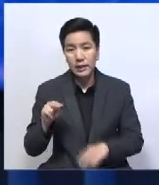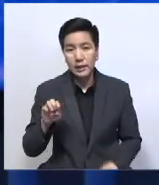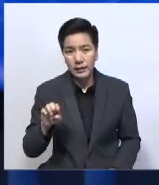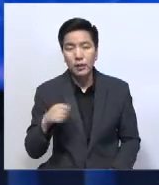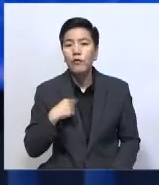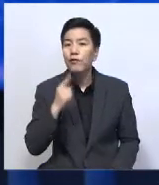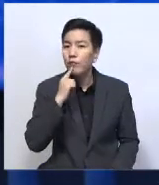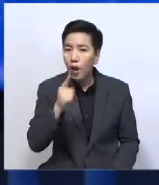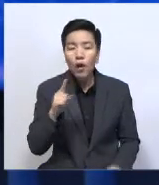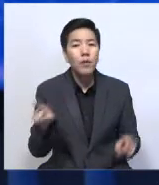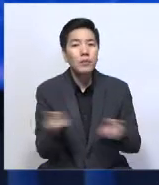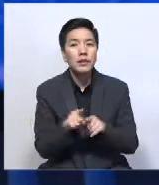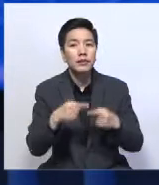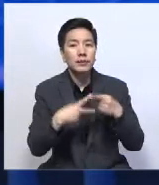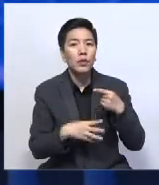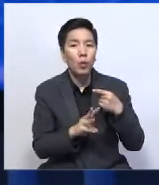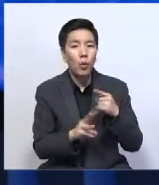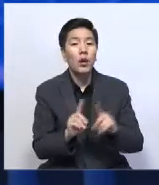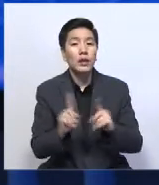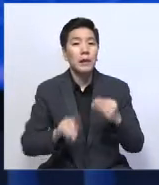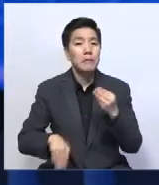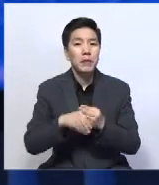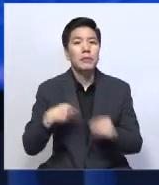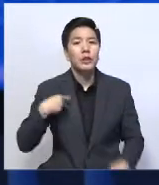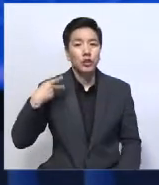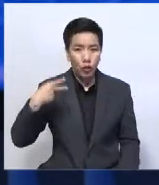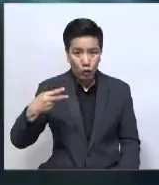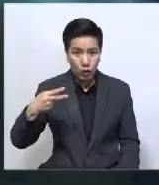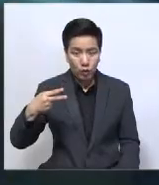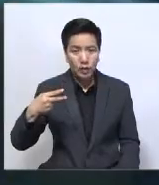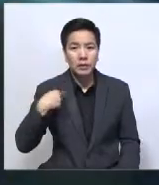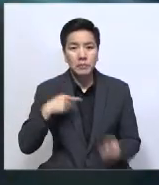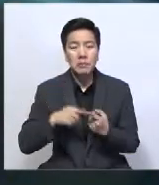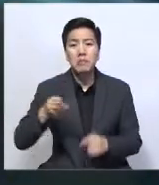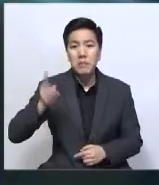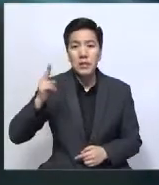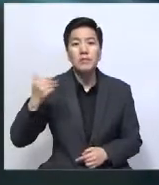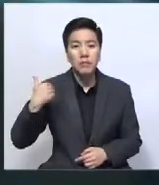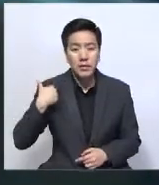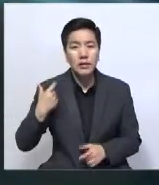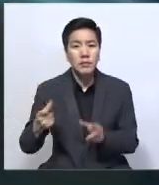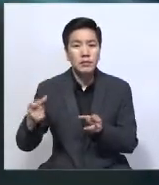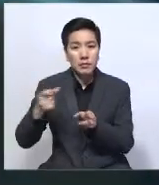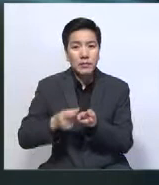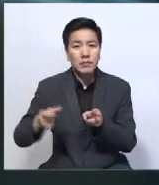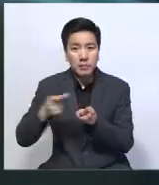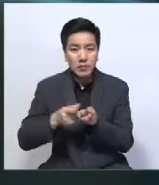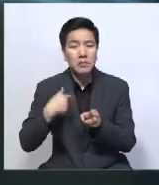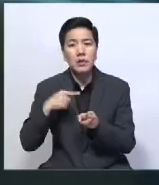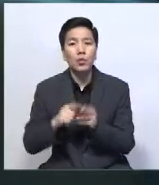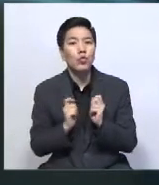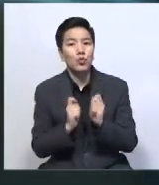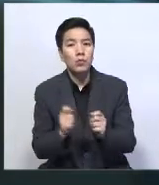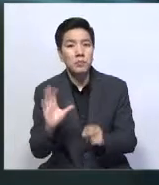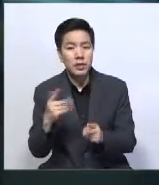นี้มีความเห็นสั่งฟ้องเหมือนนายเปรมชัยนะครับแต่ว่าเพิ่มอีก2กระทง2ข้อหานะครับก็คือมีอาวุธปืนและเครื่องกระสุนปืนไว้ในครอบครองโดย